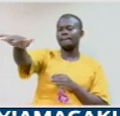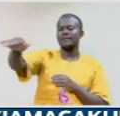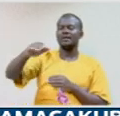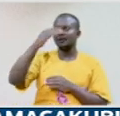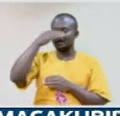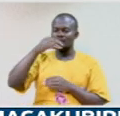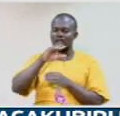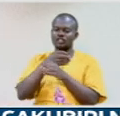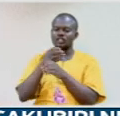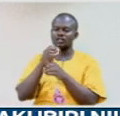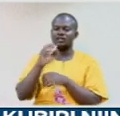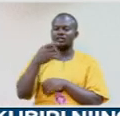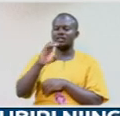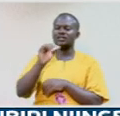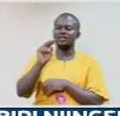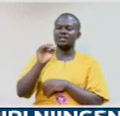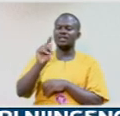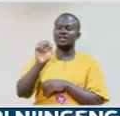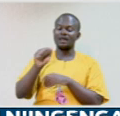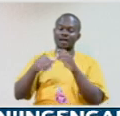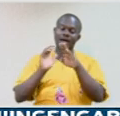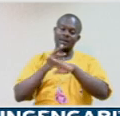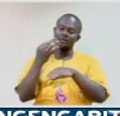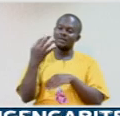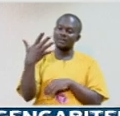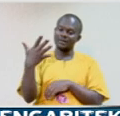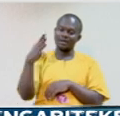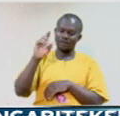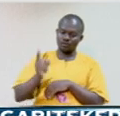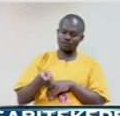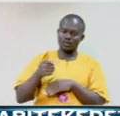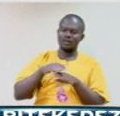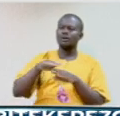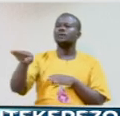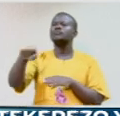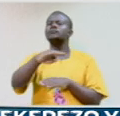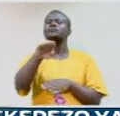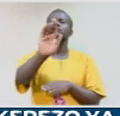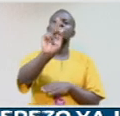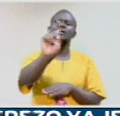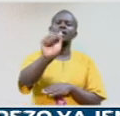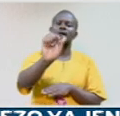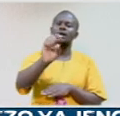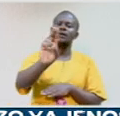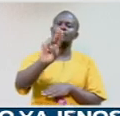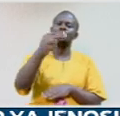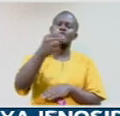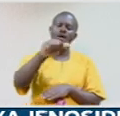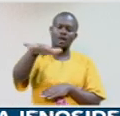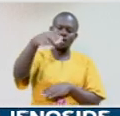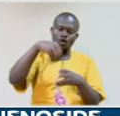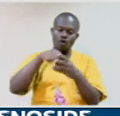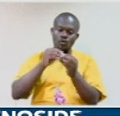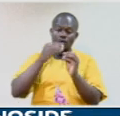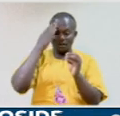Cyanika abarenga 35,000. Wakomeza kuri paruwasi Gatulika ya Kaduha ho umubare wanazwi neza